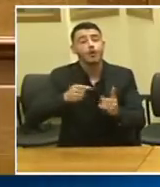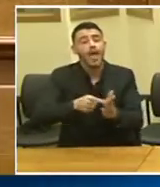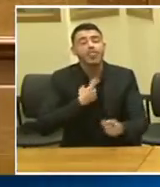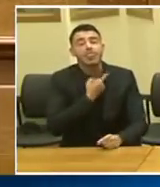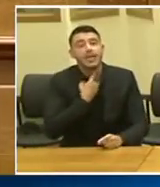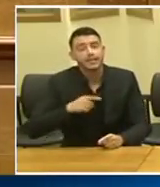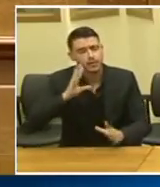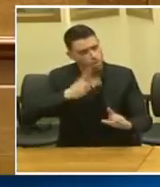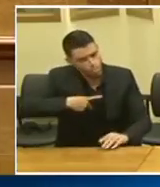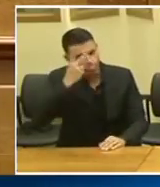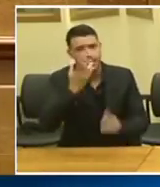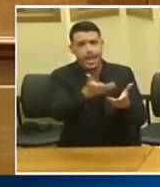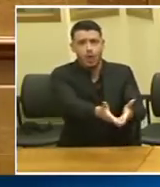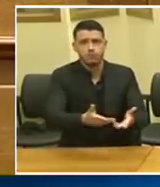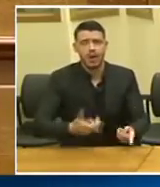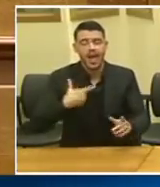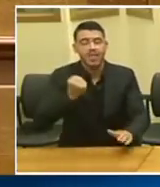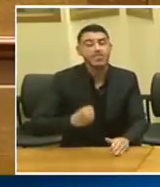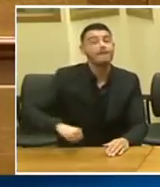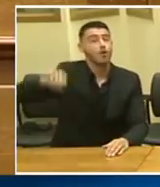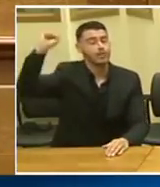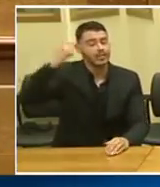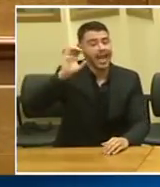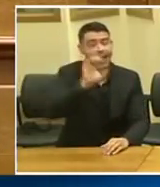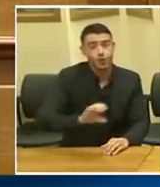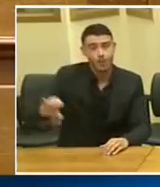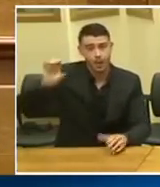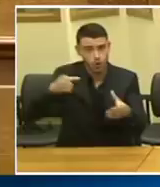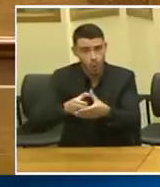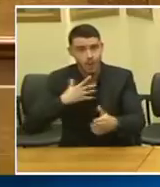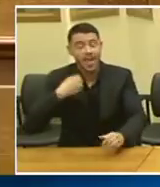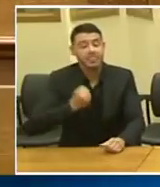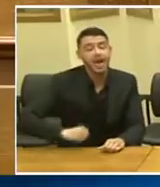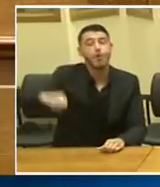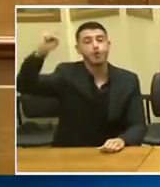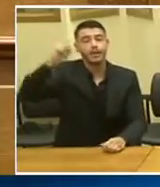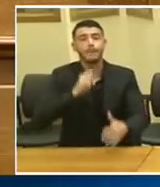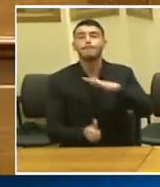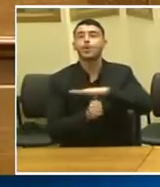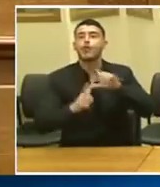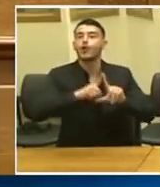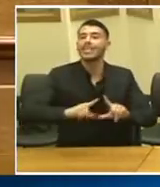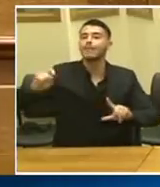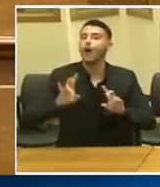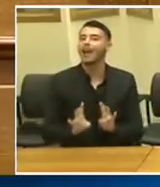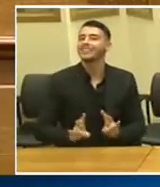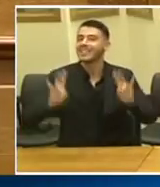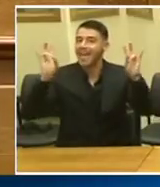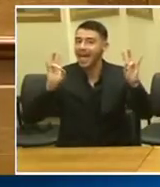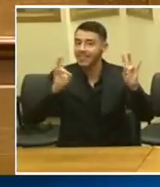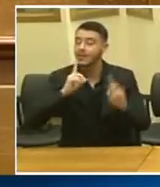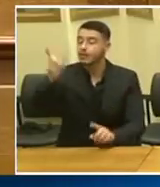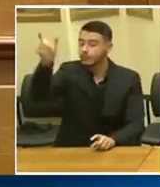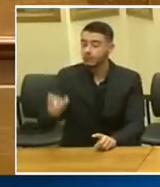Διαφωνείτε με το Ευρωπαϊκό Λαϊκό Κόμμα, διαφωνείτε με τον πρόεδρο της Κύπρου, τον Νίκο Αναστασιάδη, ο οποίος με δική του πρωτοβουλία τηλεφώνησε στον